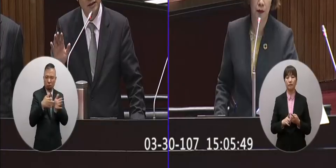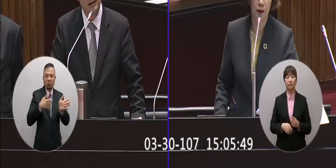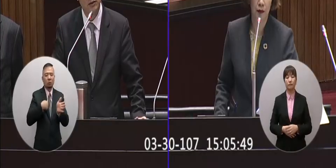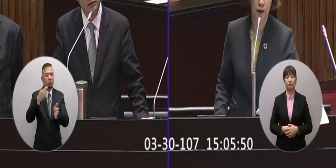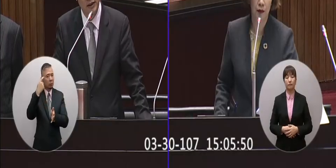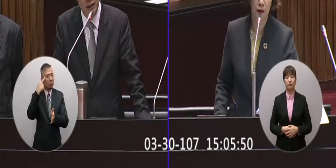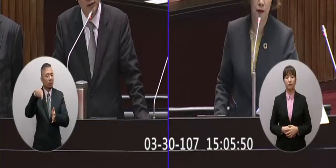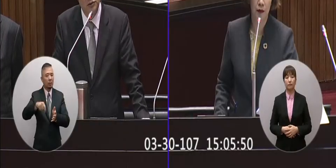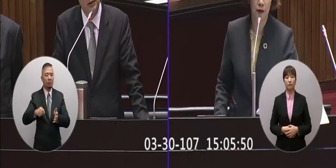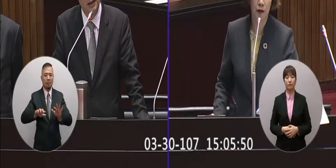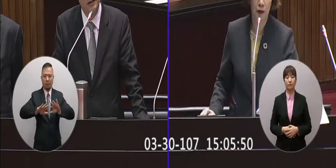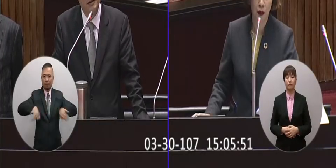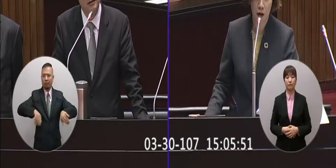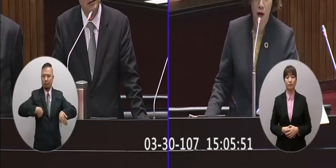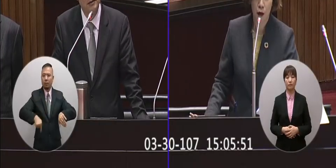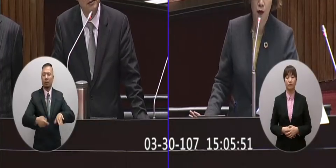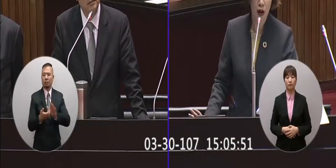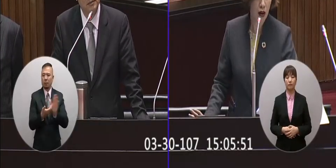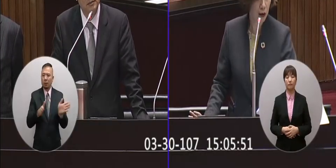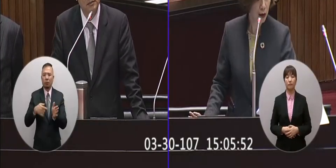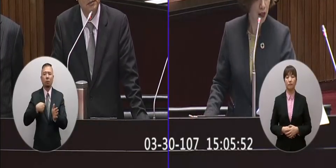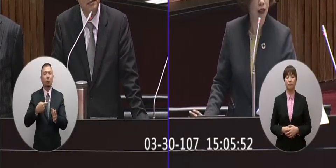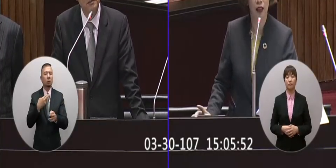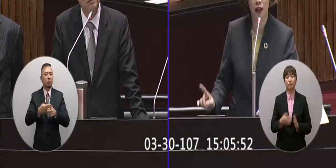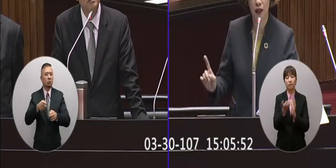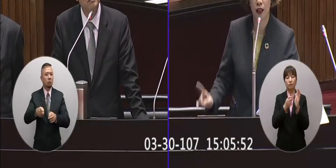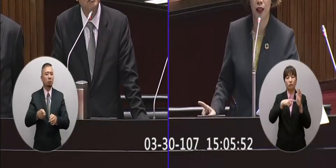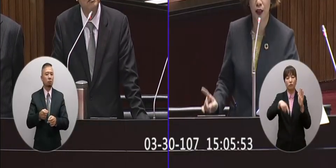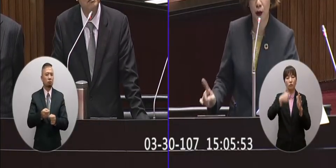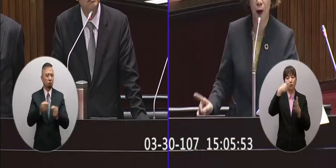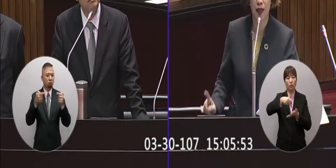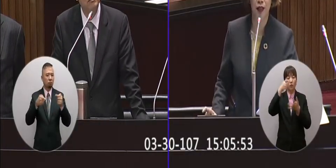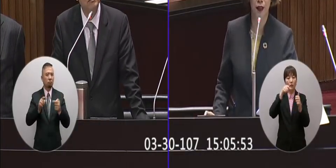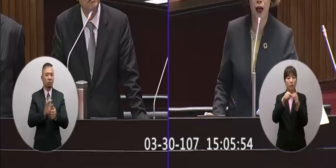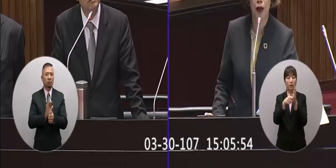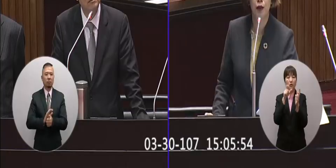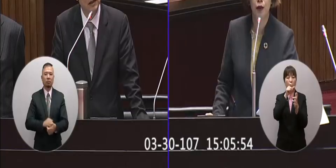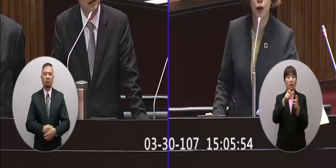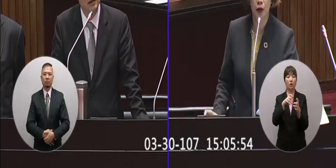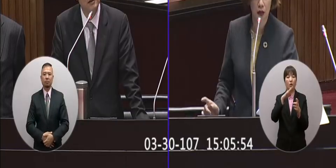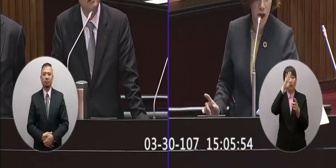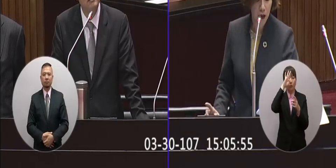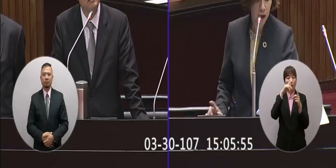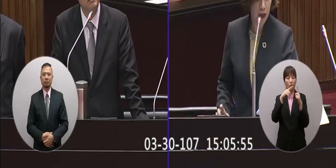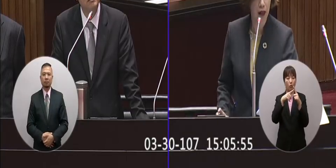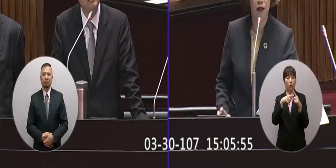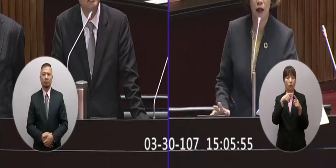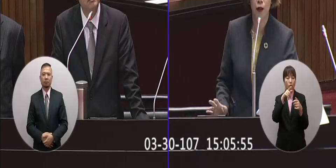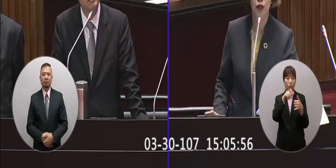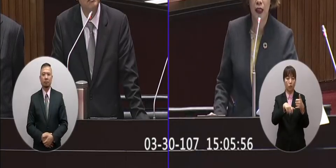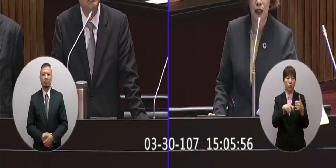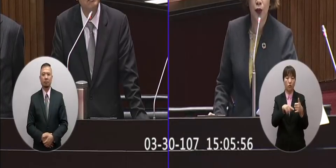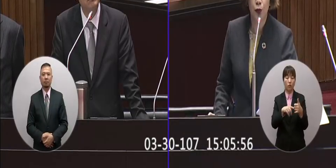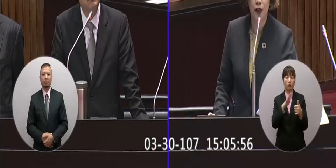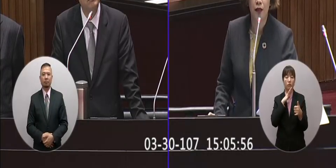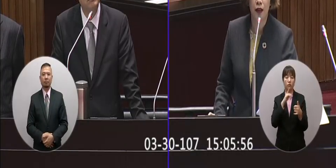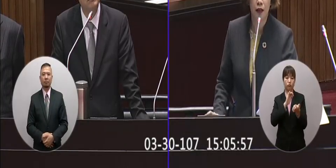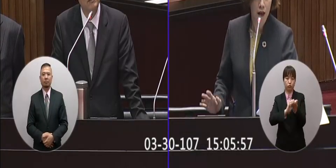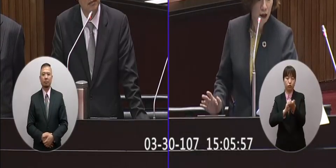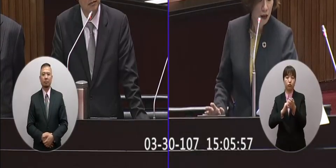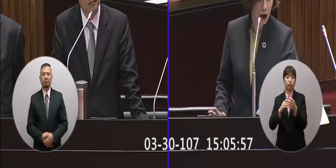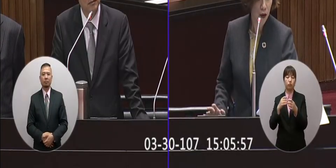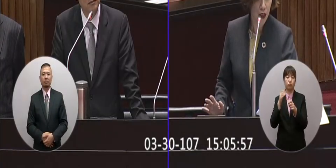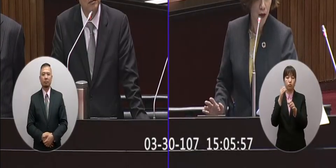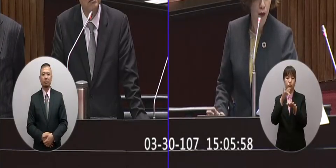相信这个效果应该会出来。 对啊，院长讲到一个词叫患者啦。所以院长，那都是医界出身